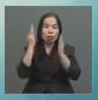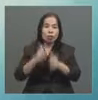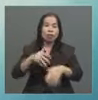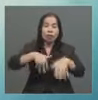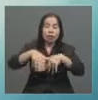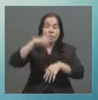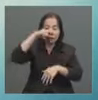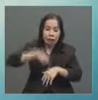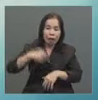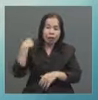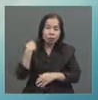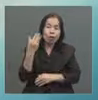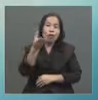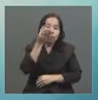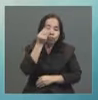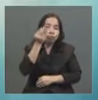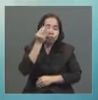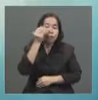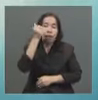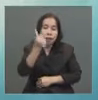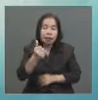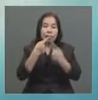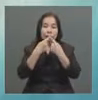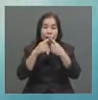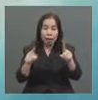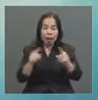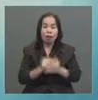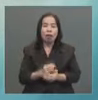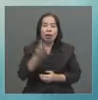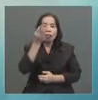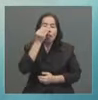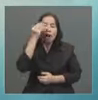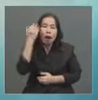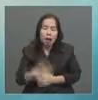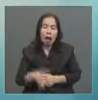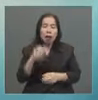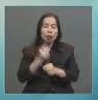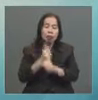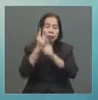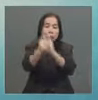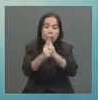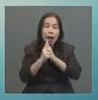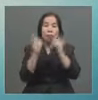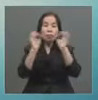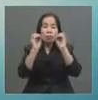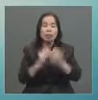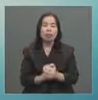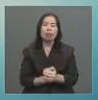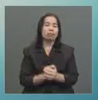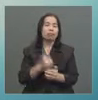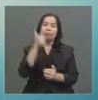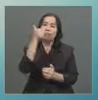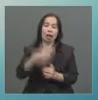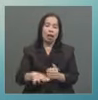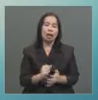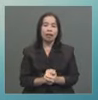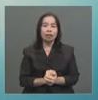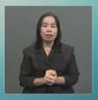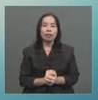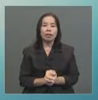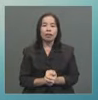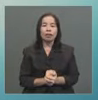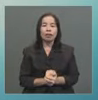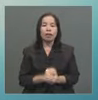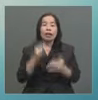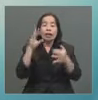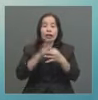ารเพิ่มขึ้นแต่ถ้าท่านฟังอย่างเดียวแล้วไม่ปฏิบัติยังไม่ได้นะครับแล้วก็ไปดูเรื่องของการ